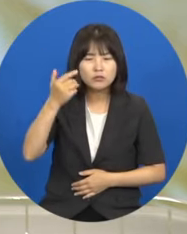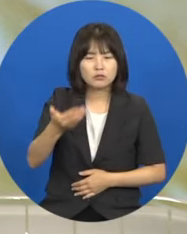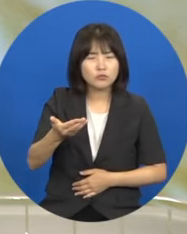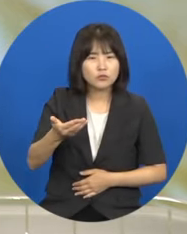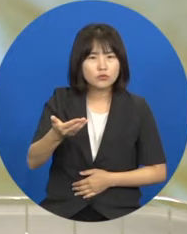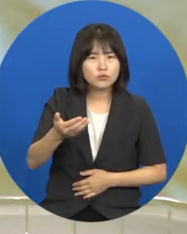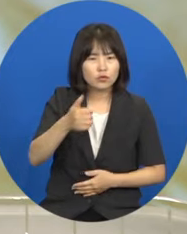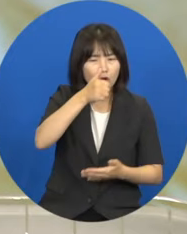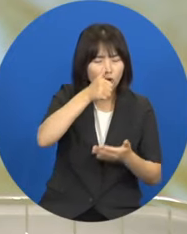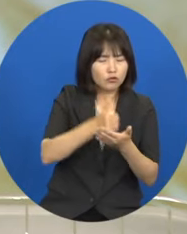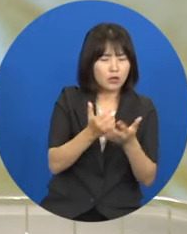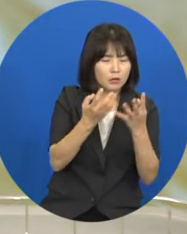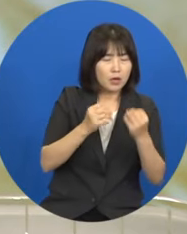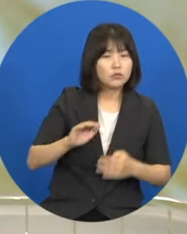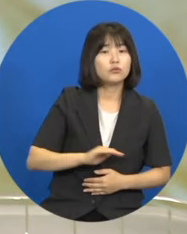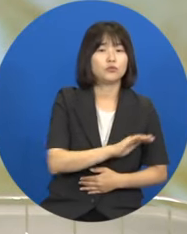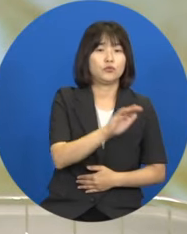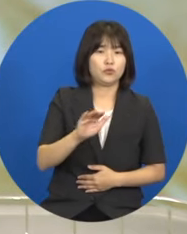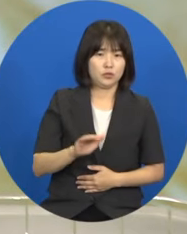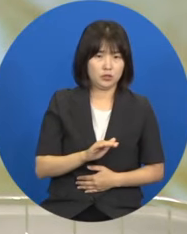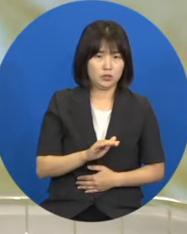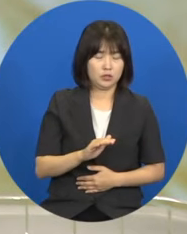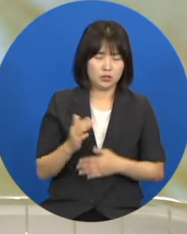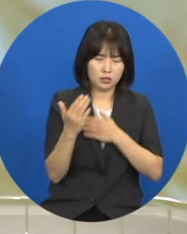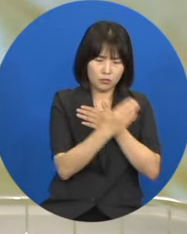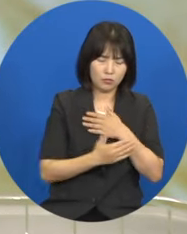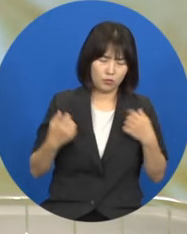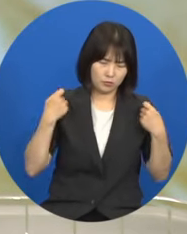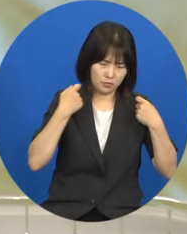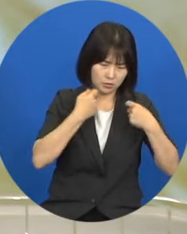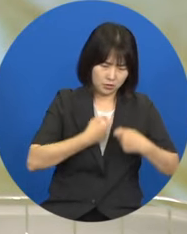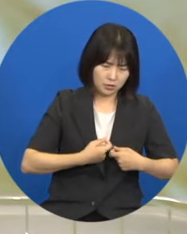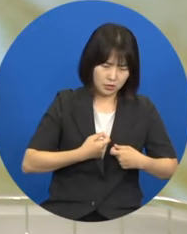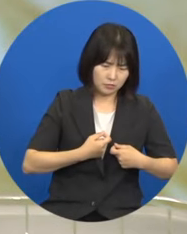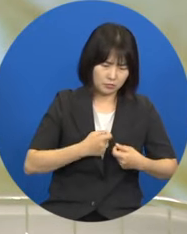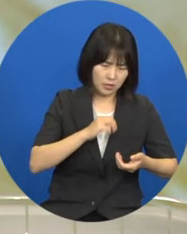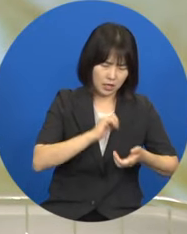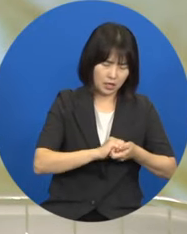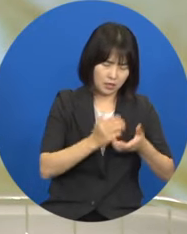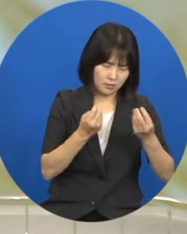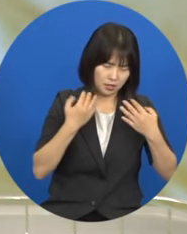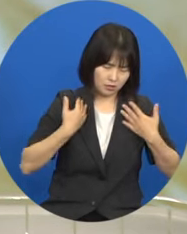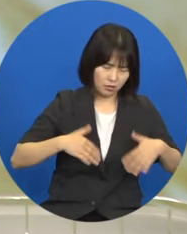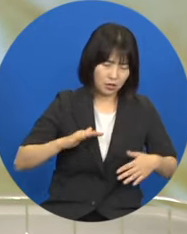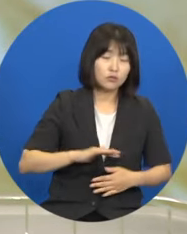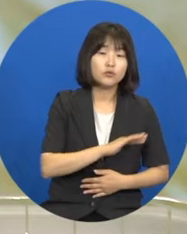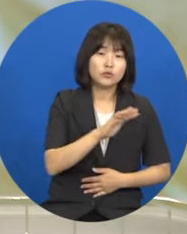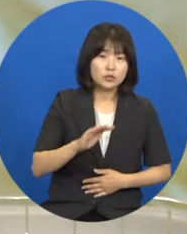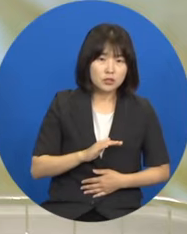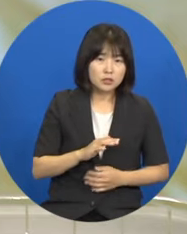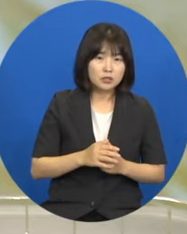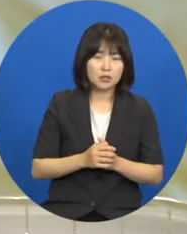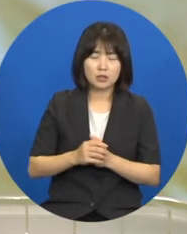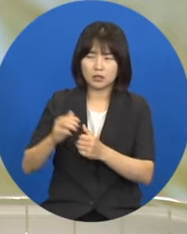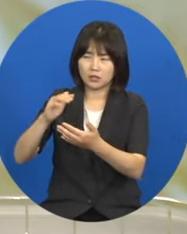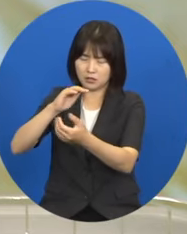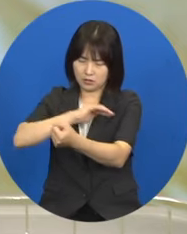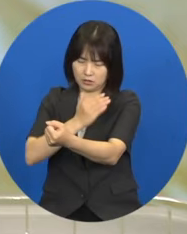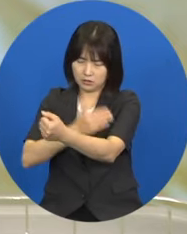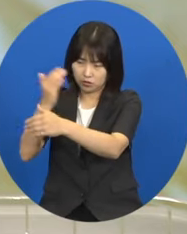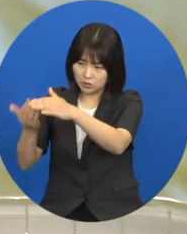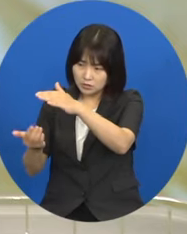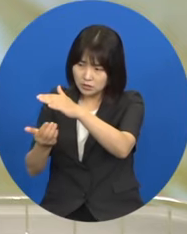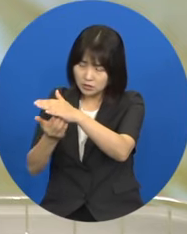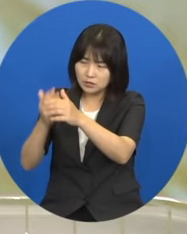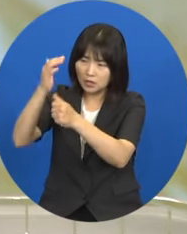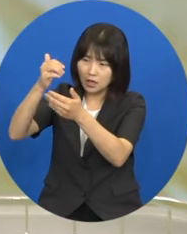많은 우리 존재가, 몸을 입고 있는 우리 한계가 많은 연약한 존재가 전능하시며 창조주이신 하나님과